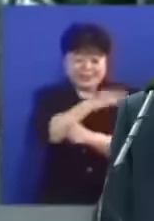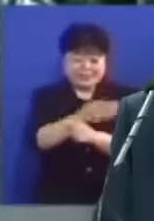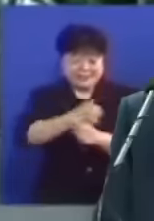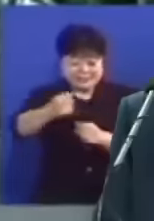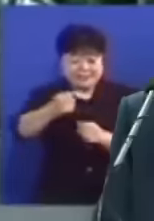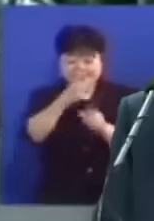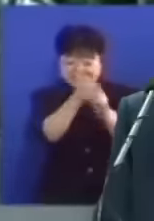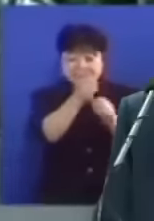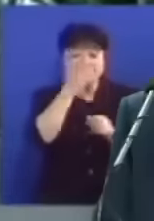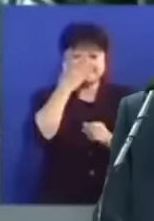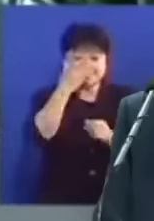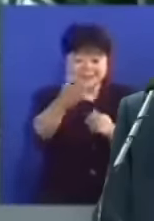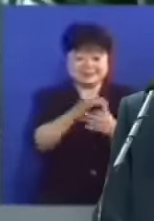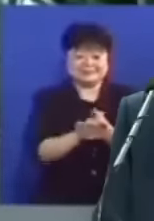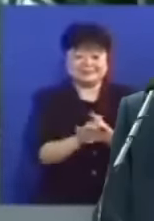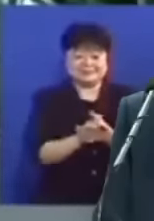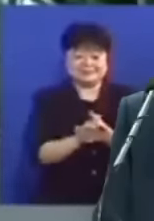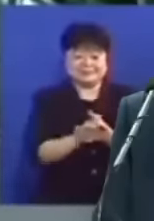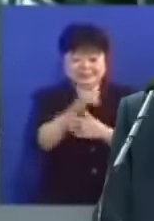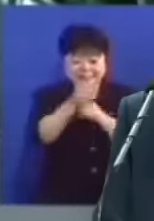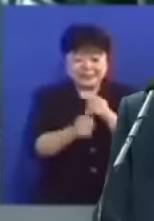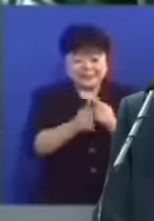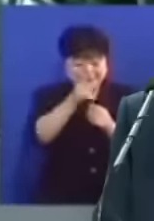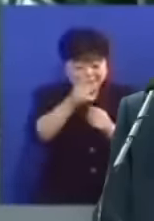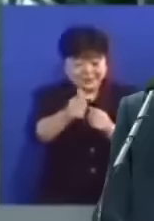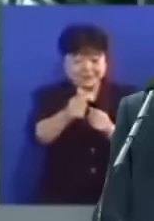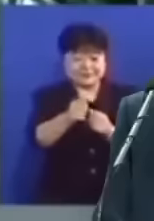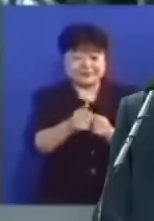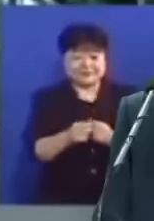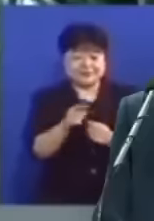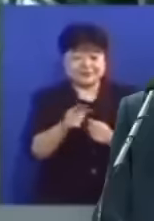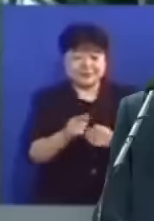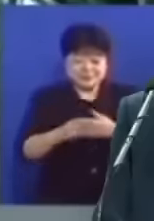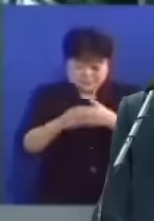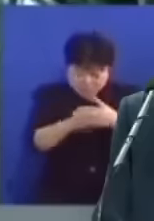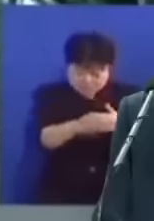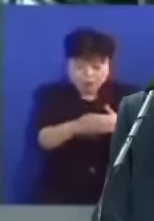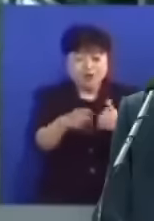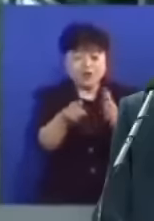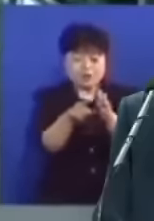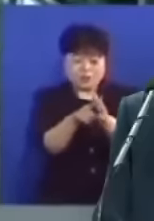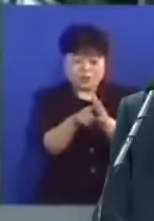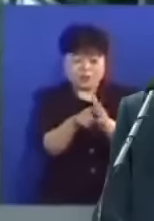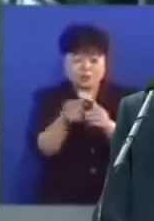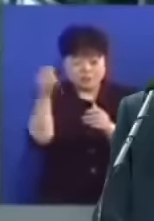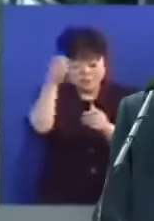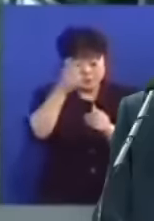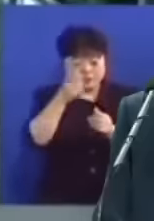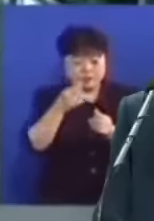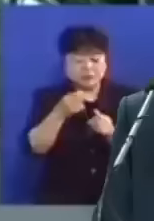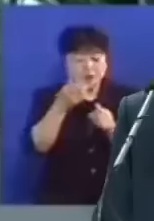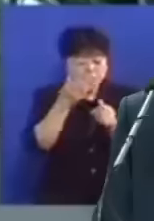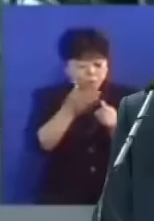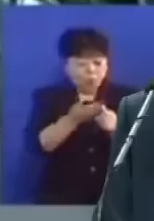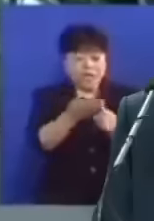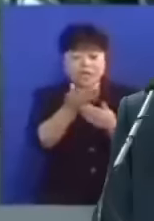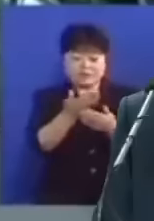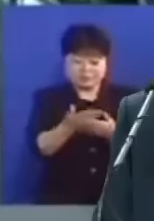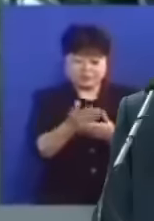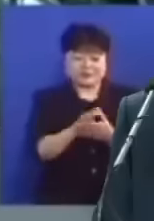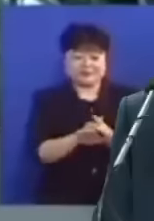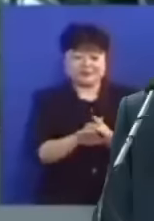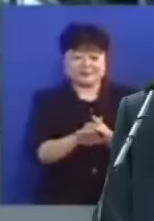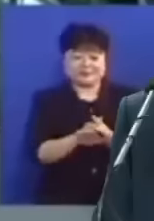능력으로 이길 수가 있는 것입니다. 바로 하나님이 이런 것을 극복하시기 위해서 성령 보혜사를 우리에게